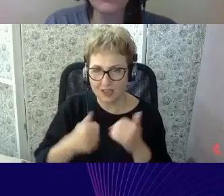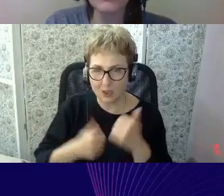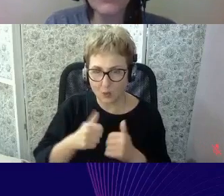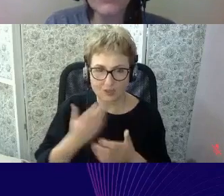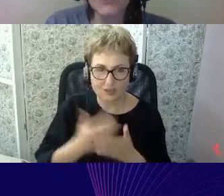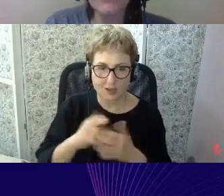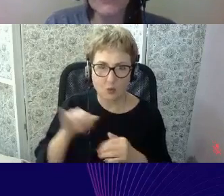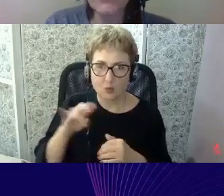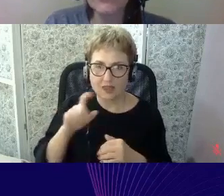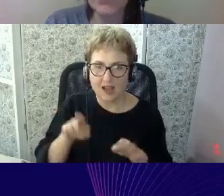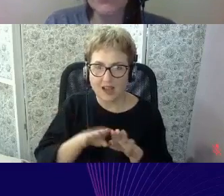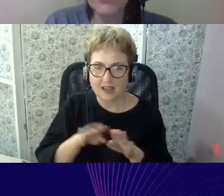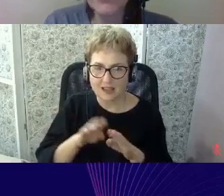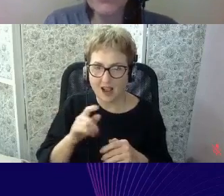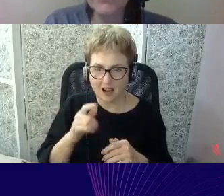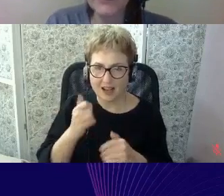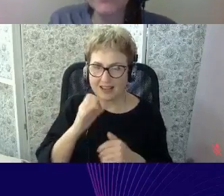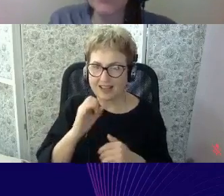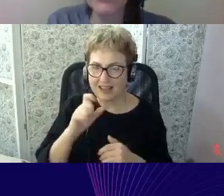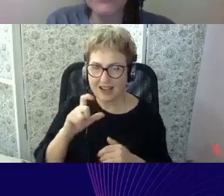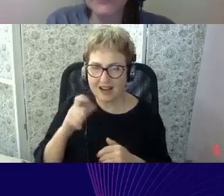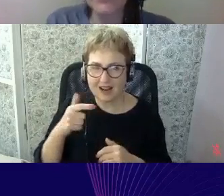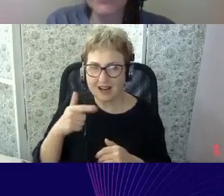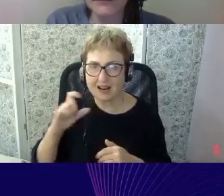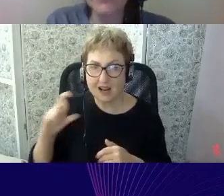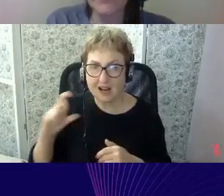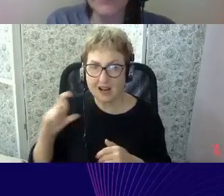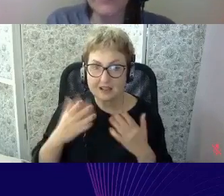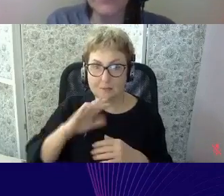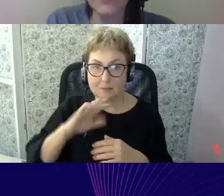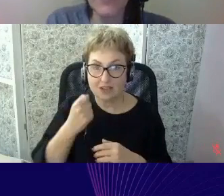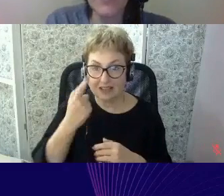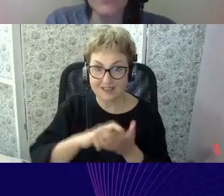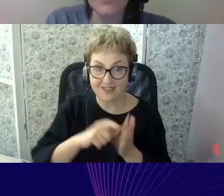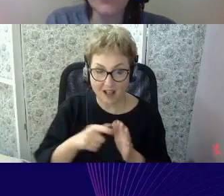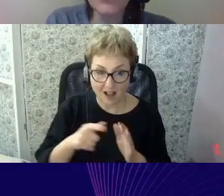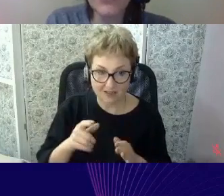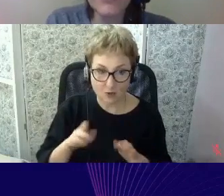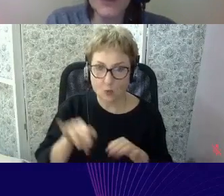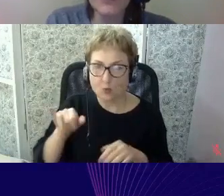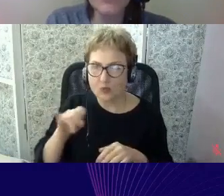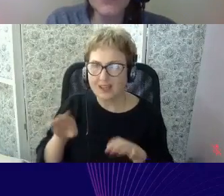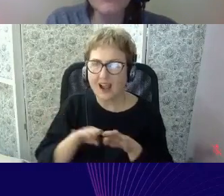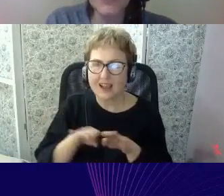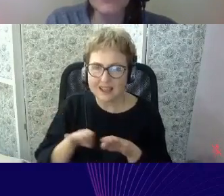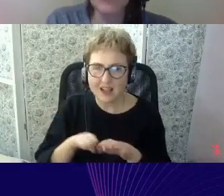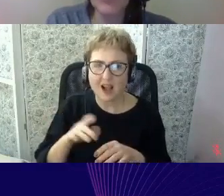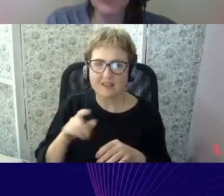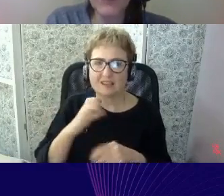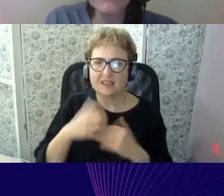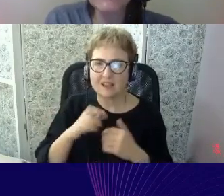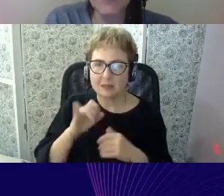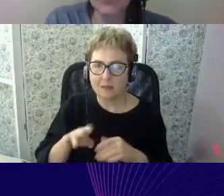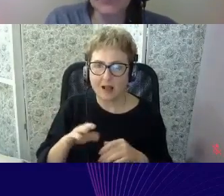конкурс. У них одинаковое количество баллов ЕГЭ, если мы после 11 класса сдавали ЕГЭ. У них одинаковый средний